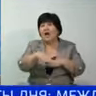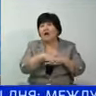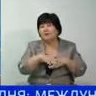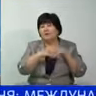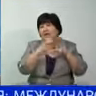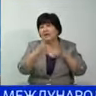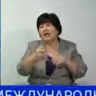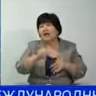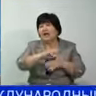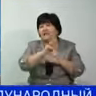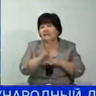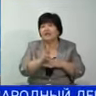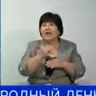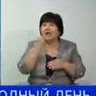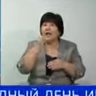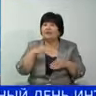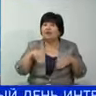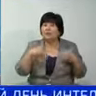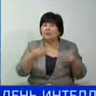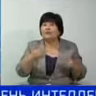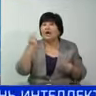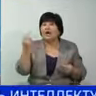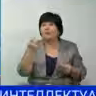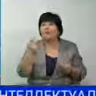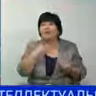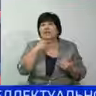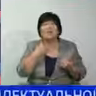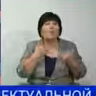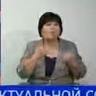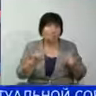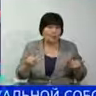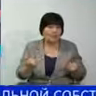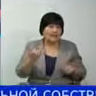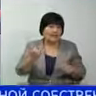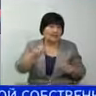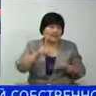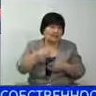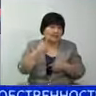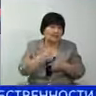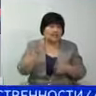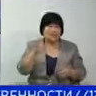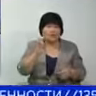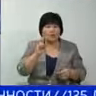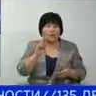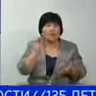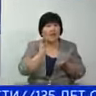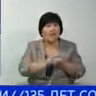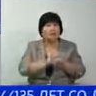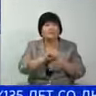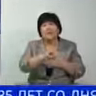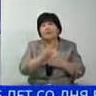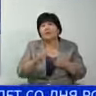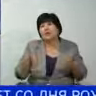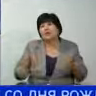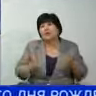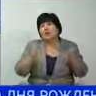общественного транспорта, газификации, качества предоставления коммунальных услуг. Среди главных задач Серик Сулейменов обозначил